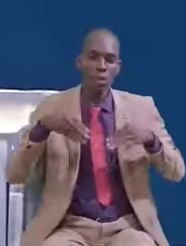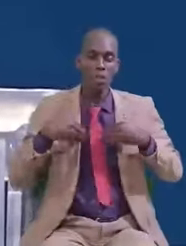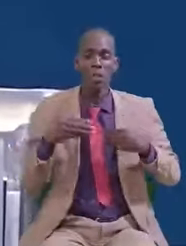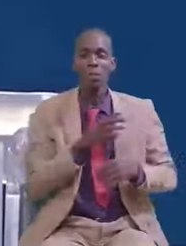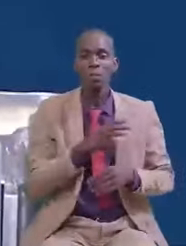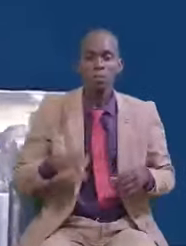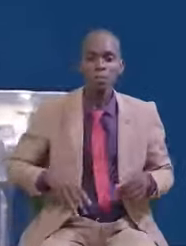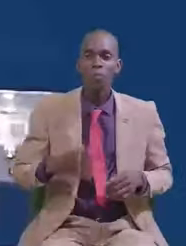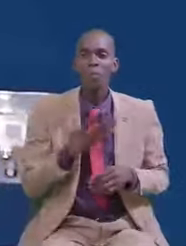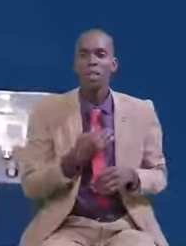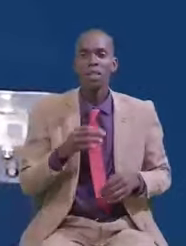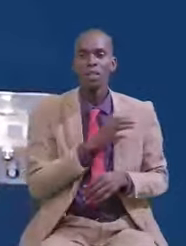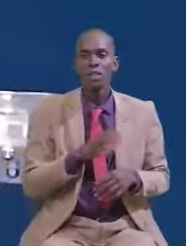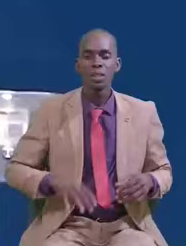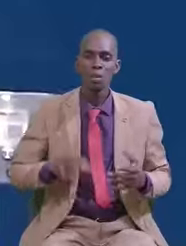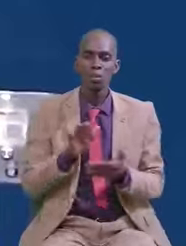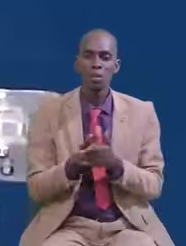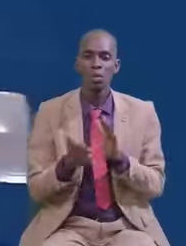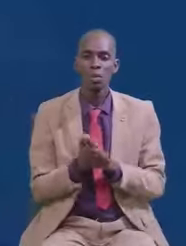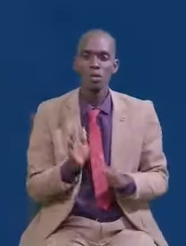et que Christ devient votre substitut,